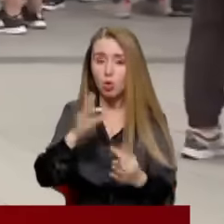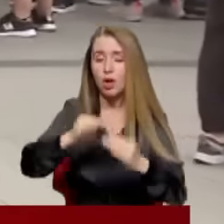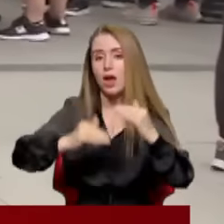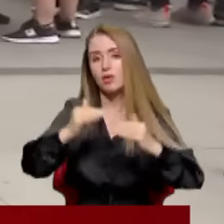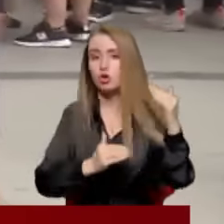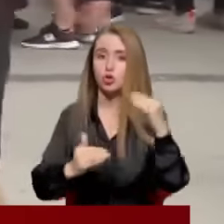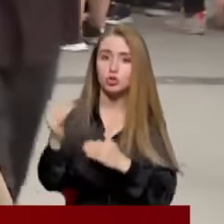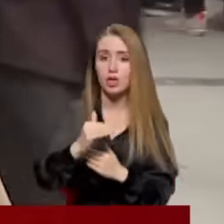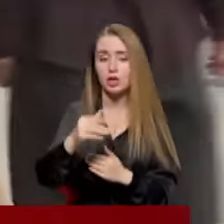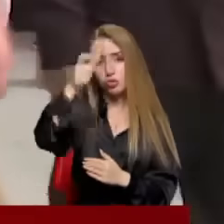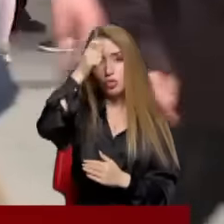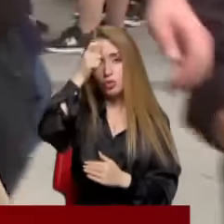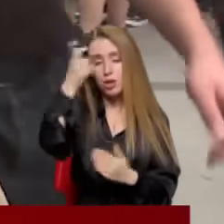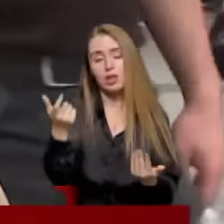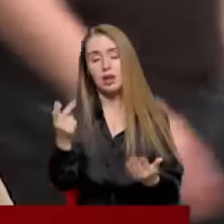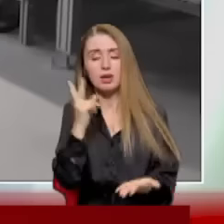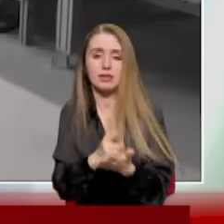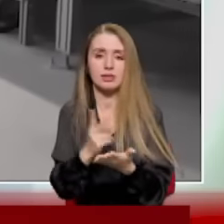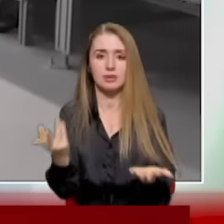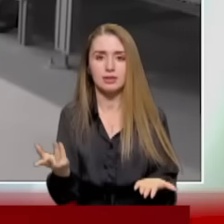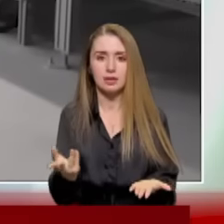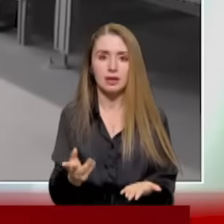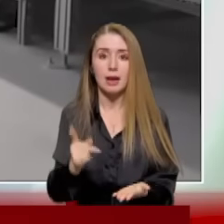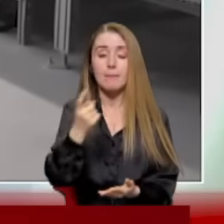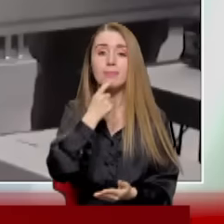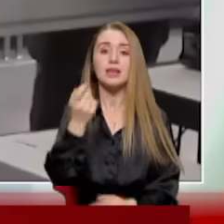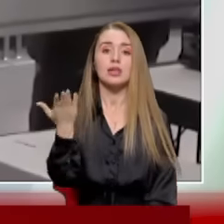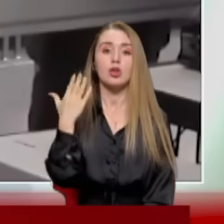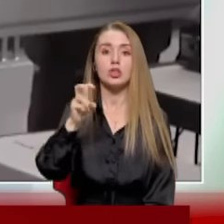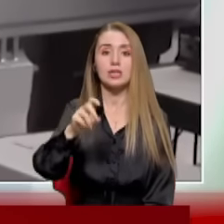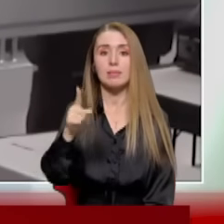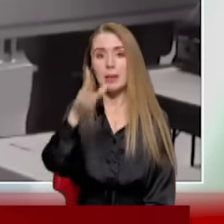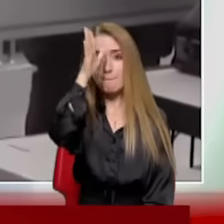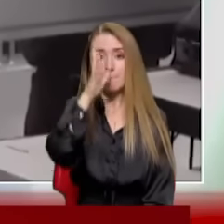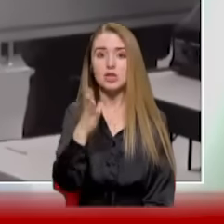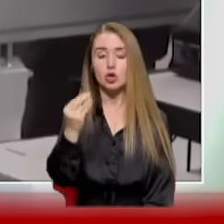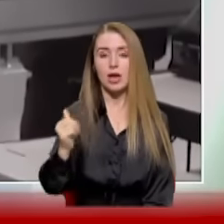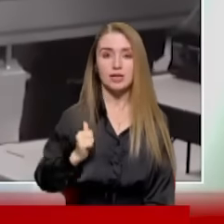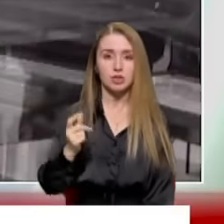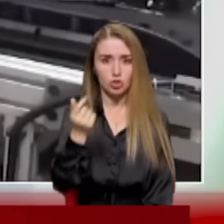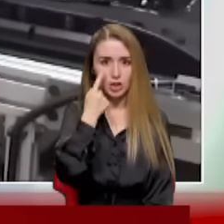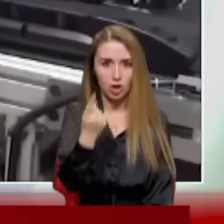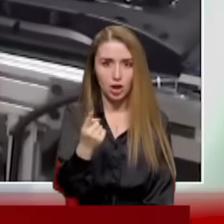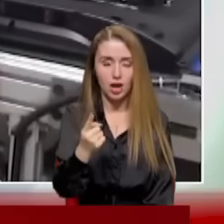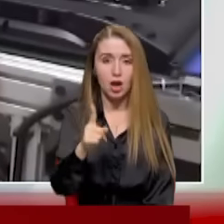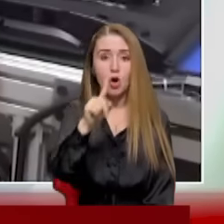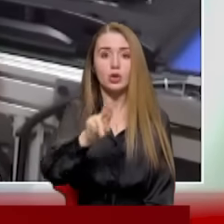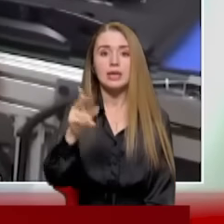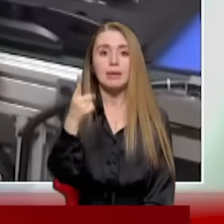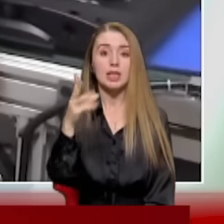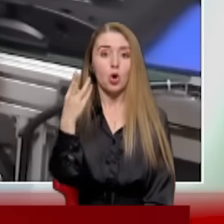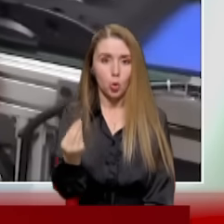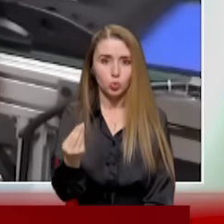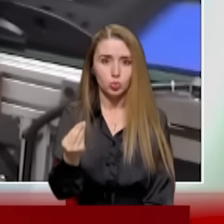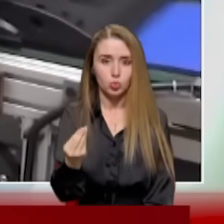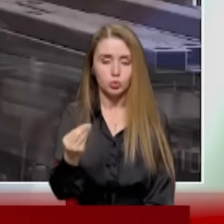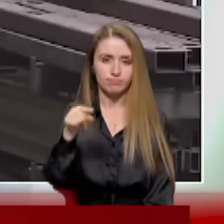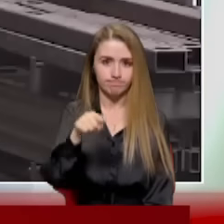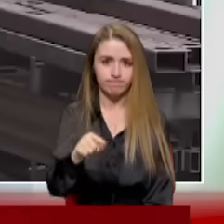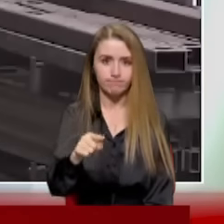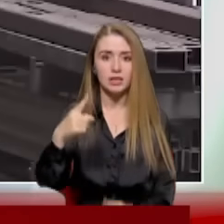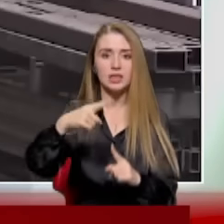enflasyon yükselir ülkede. Bu bir, bir daha iki zaten. Bir sene önce 8500 lira olan asgari ücret 17 bin lira olarak